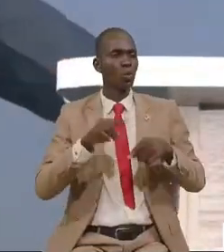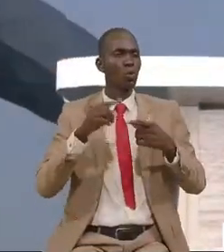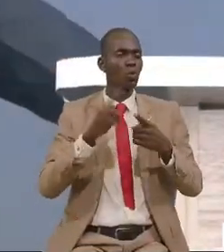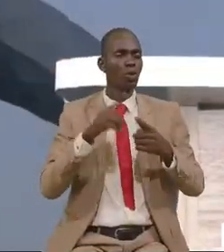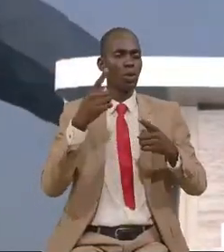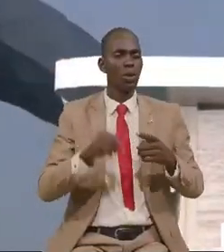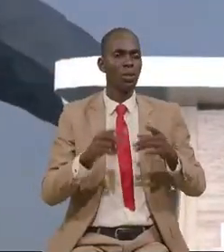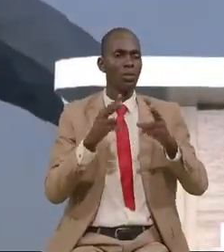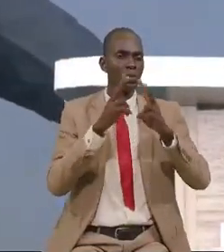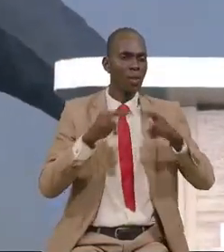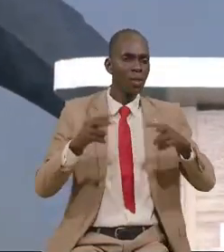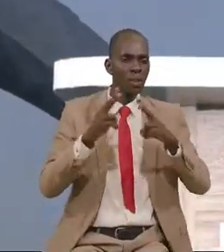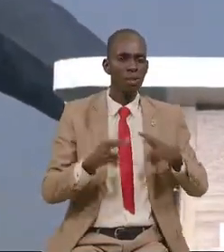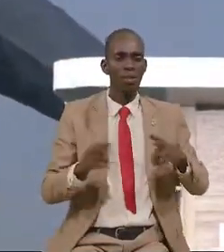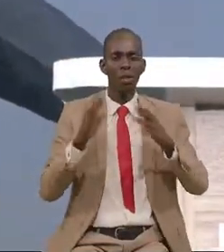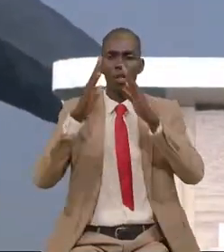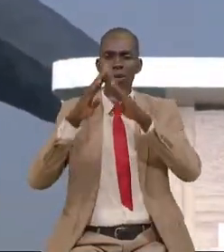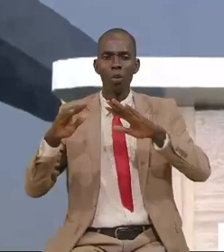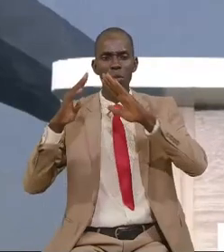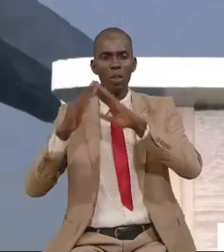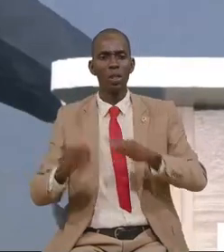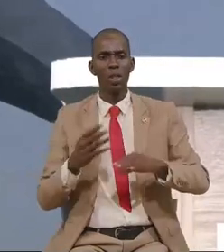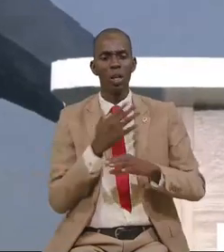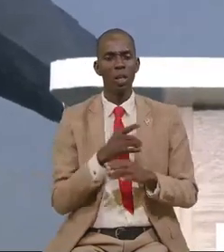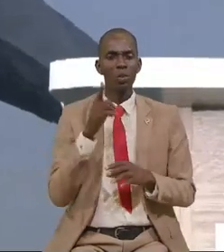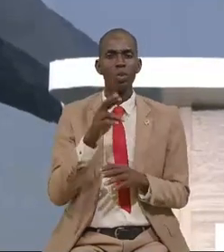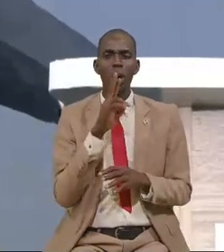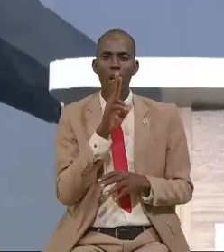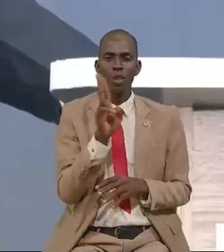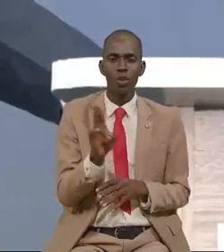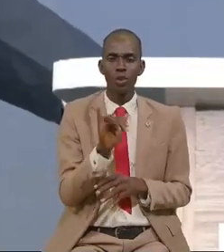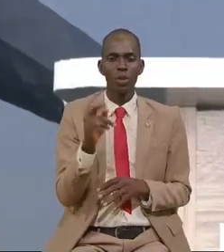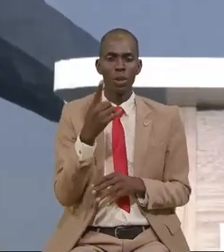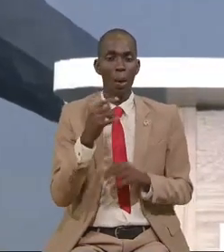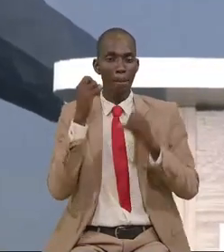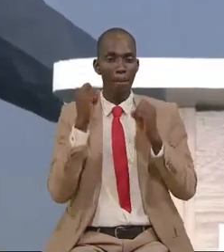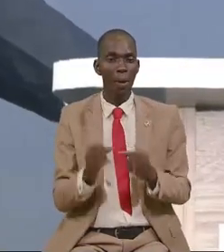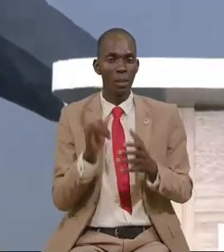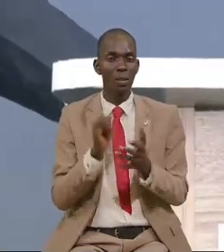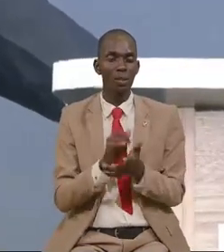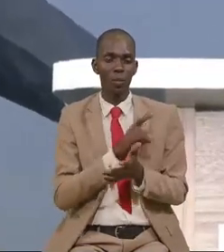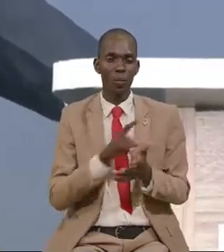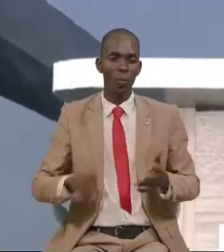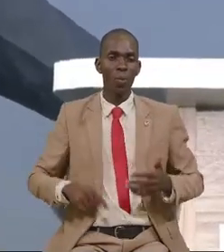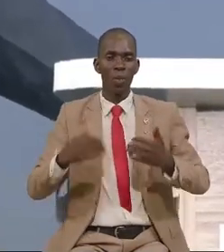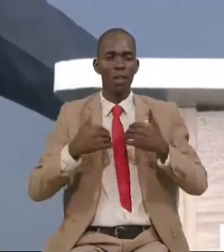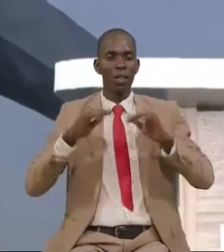dans toutes les communautés, et utilisez la puissance que Dieu vous a donnée.